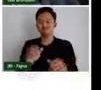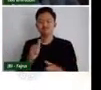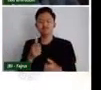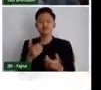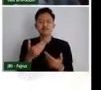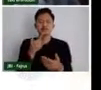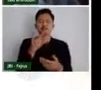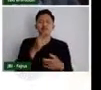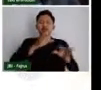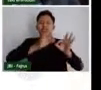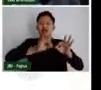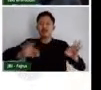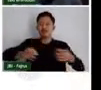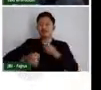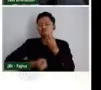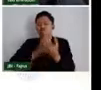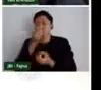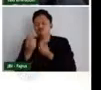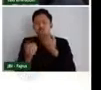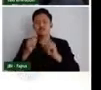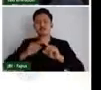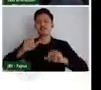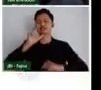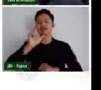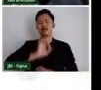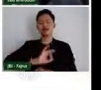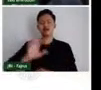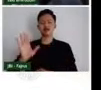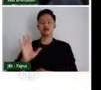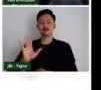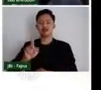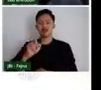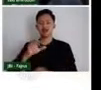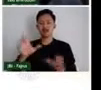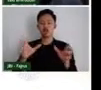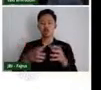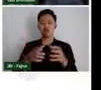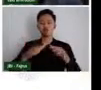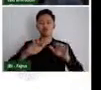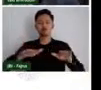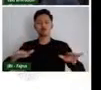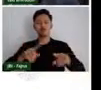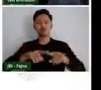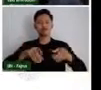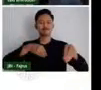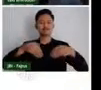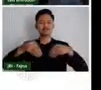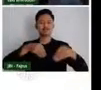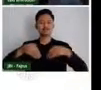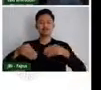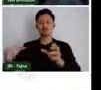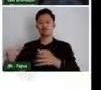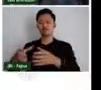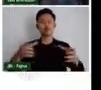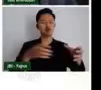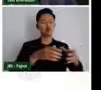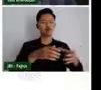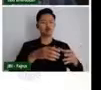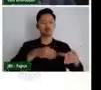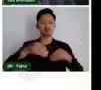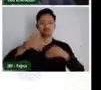kalimat itu dengan yang lainnya. Kemudian ada pengelompokan siswa secara fleksibel dalam pembelajaran berdiferensiasi.